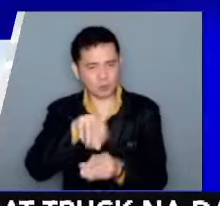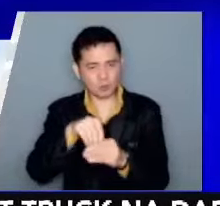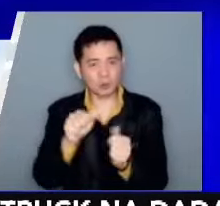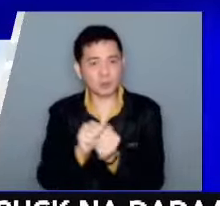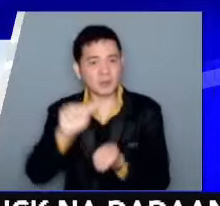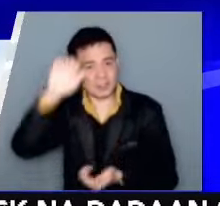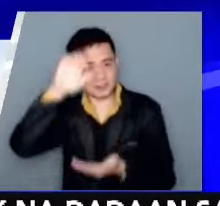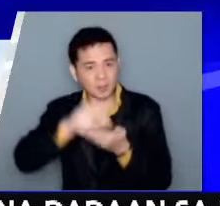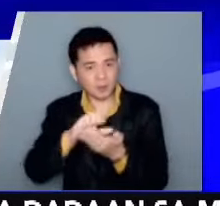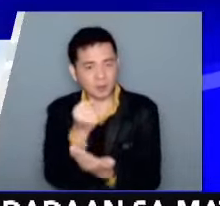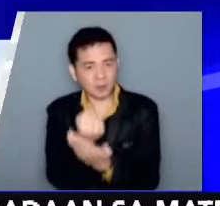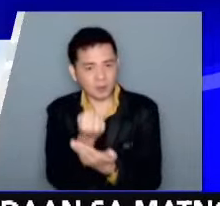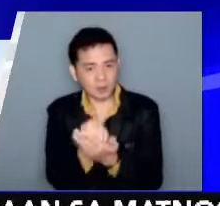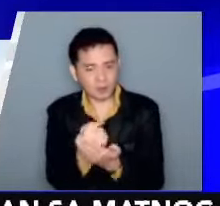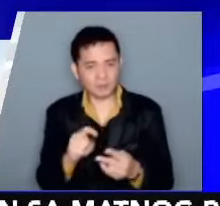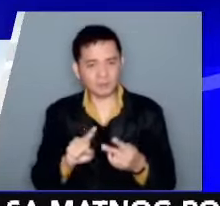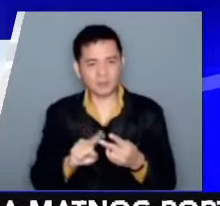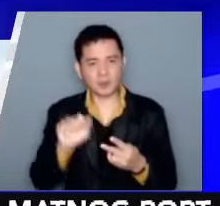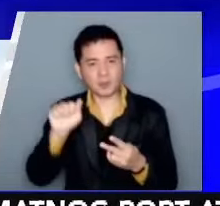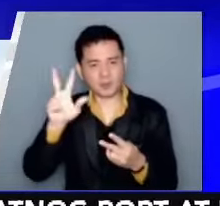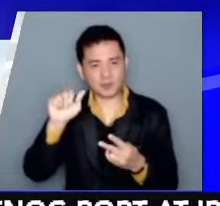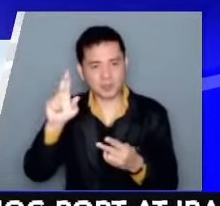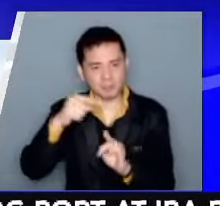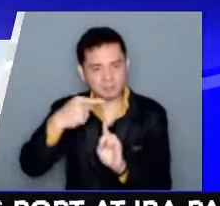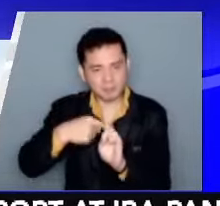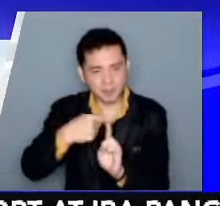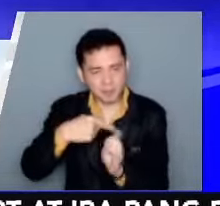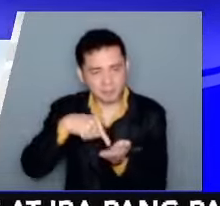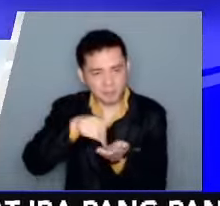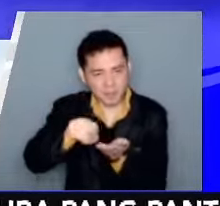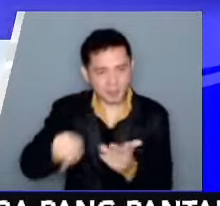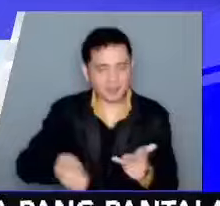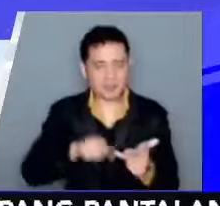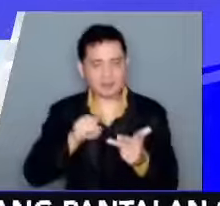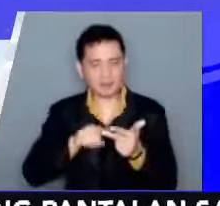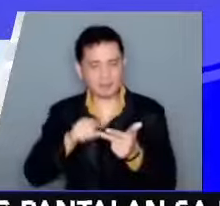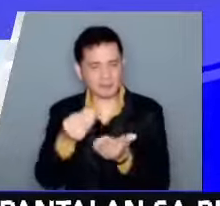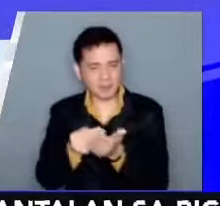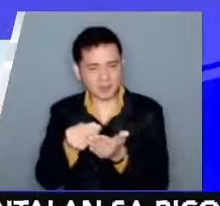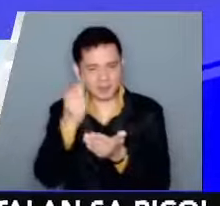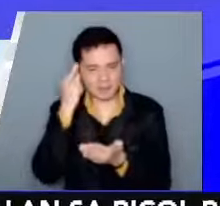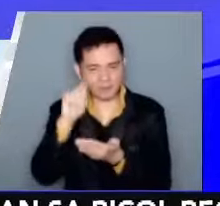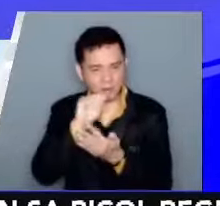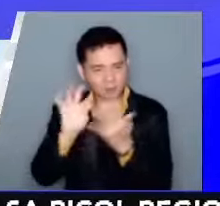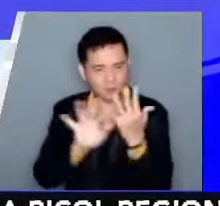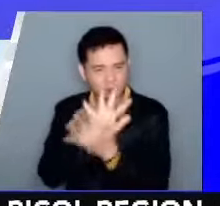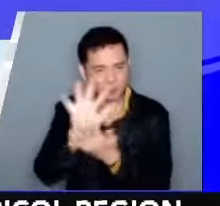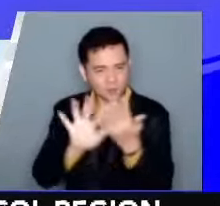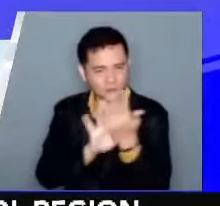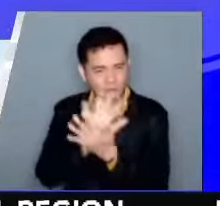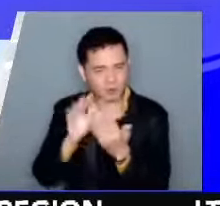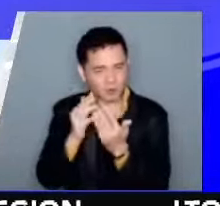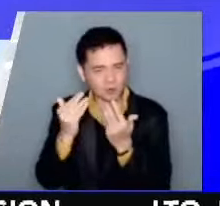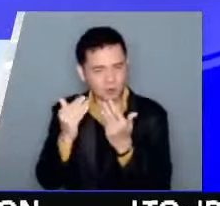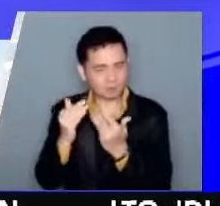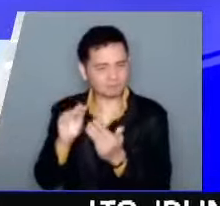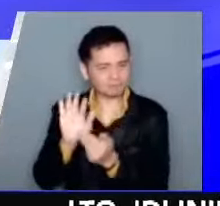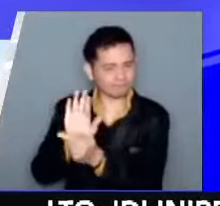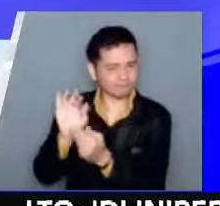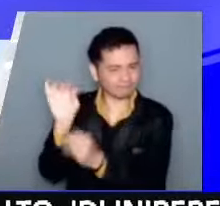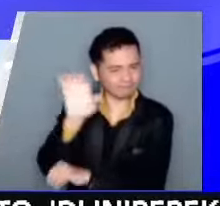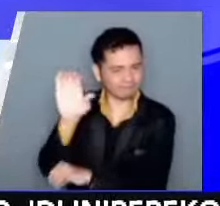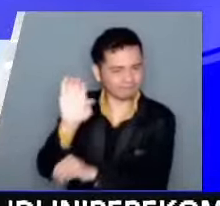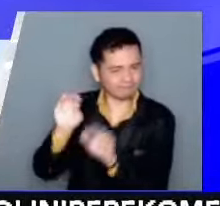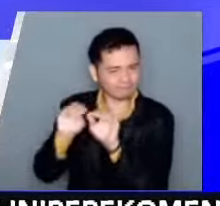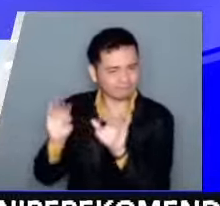pay, pati ang perang gagamitin sana sa kanilang Christmas party. Batay sa CCTV footage, bago ang pagnanakaw ay naglakad-lakad at